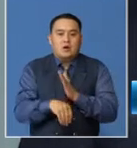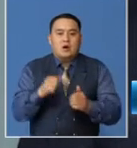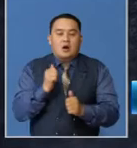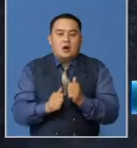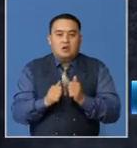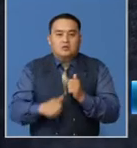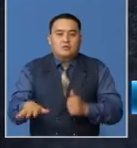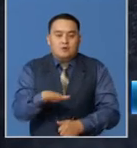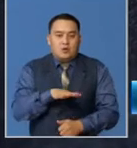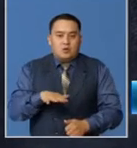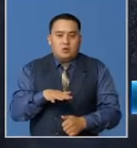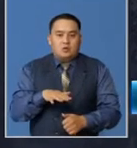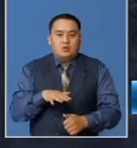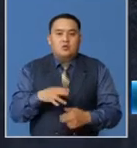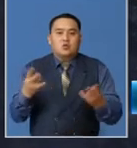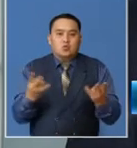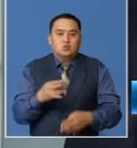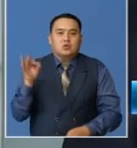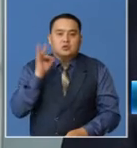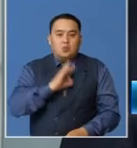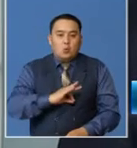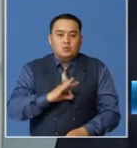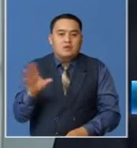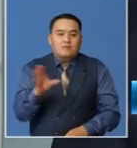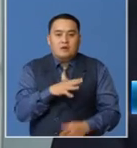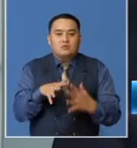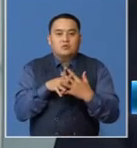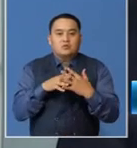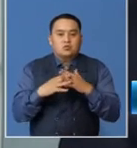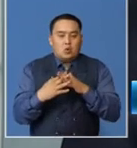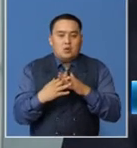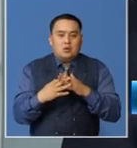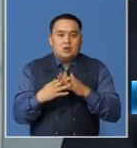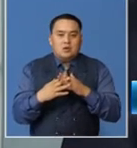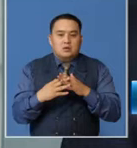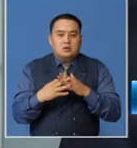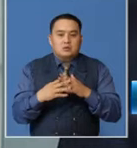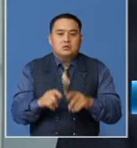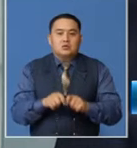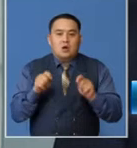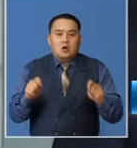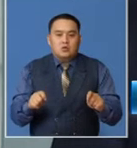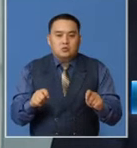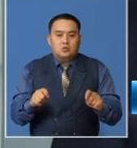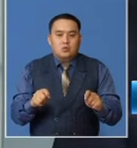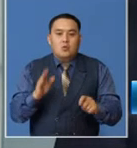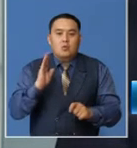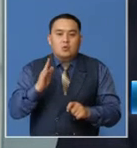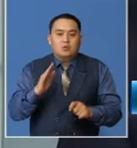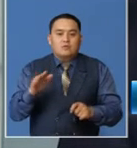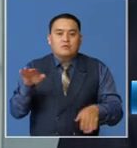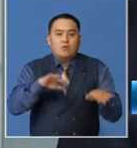подворье. Здесь нужно применять во всех населенных пунктах, это создавать гурты, те, которые будут уходить в